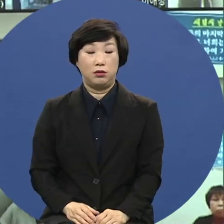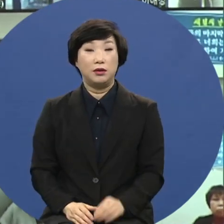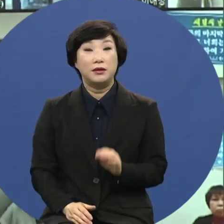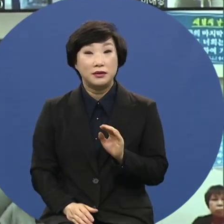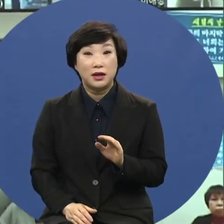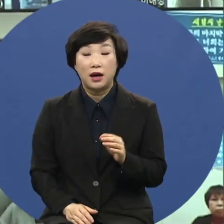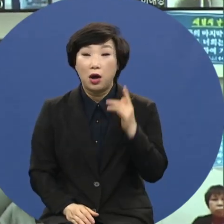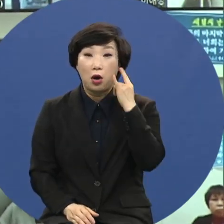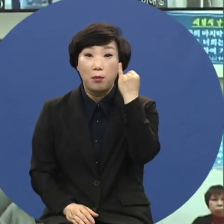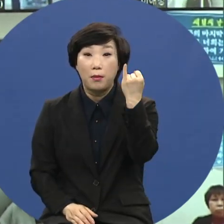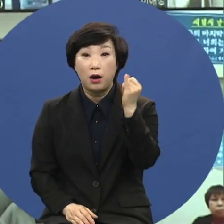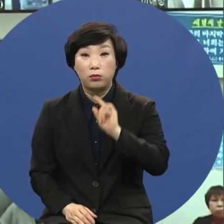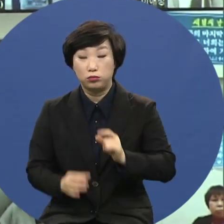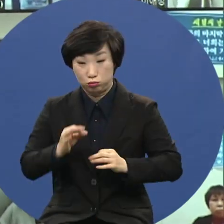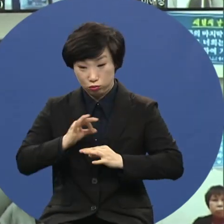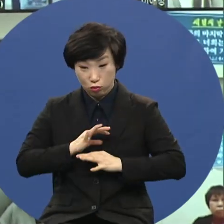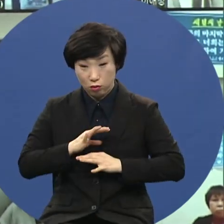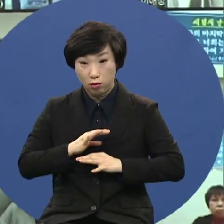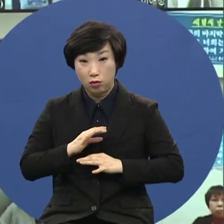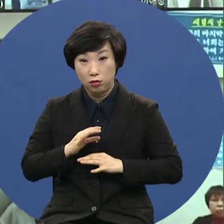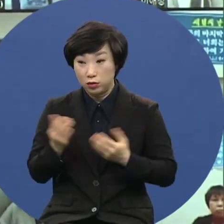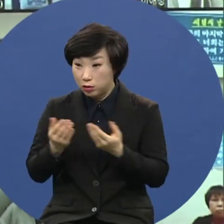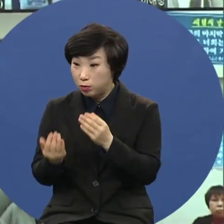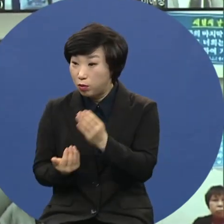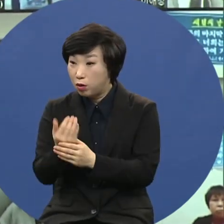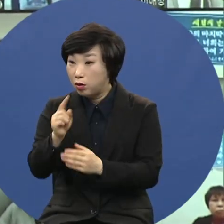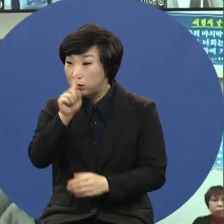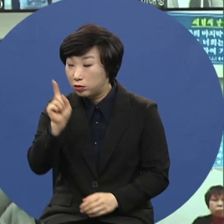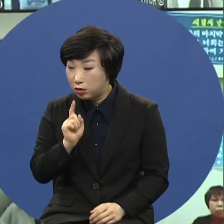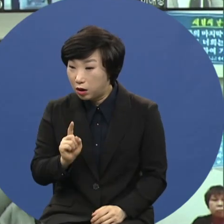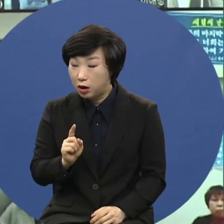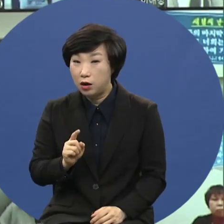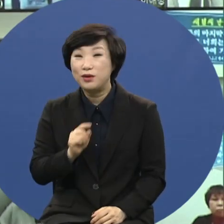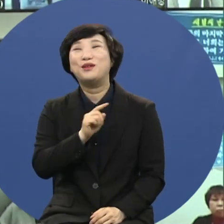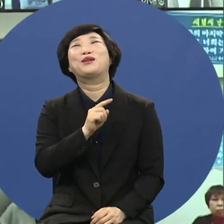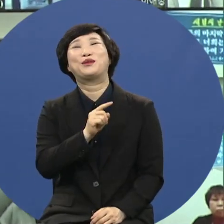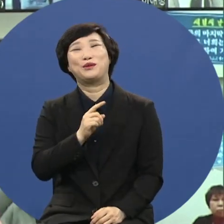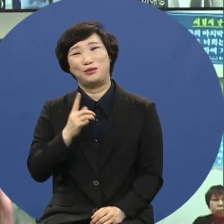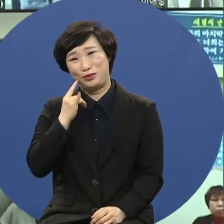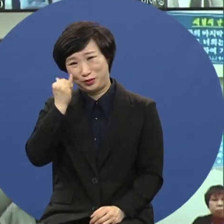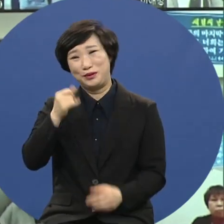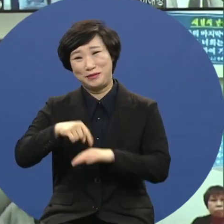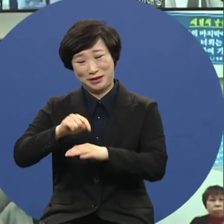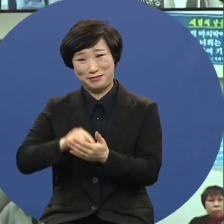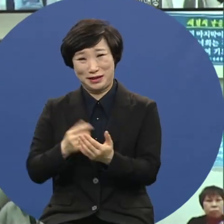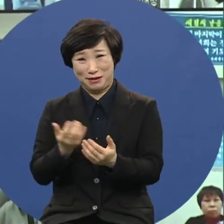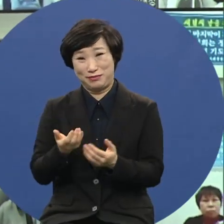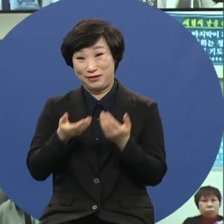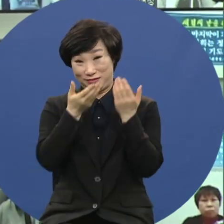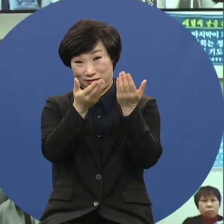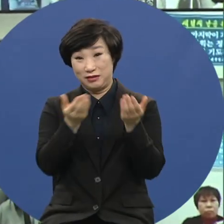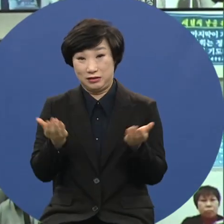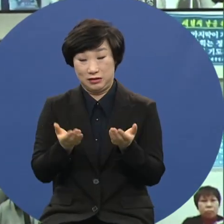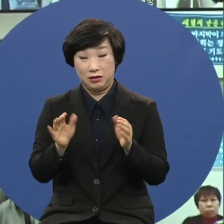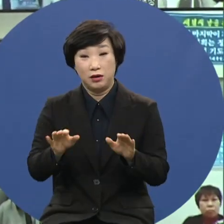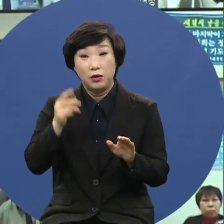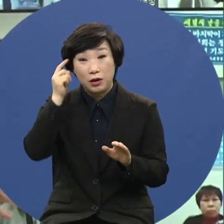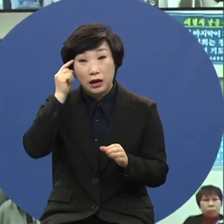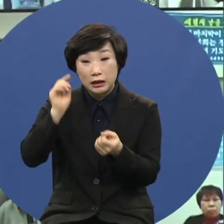벌써 엄마는 놀래야 무슨 일이나. 그것도 속 썩이는 거예요. 왜냐면 사랑하는